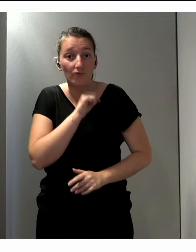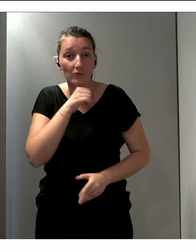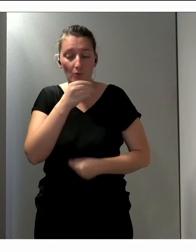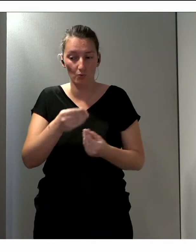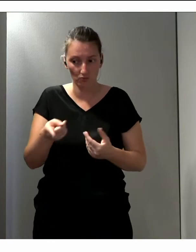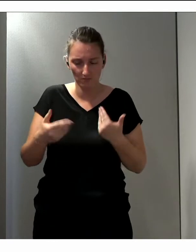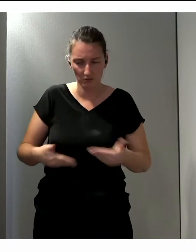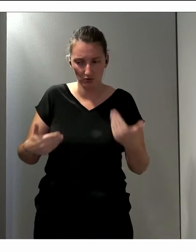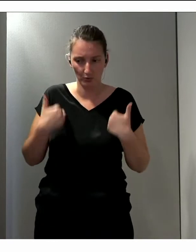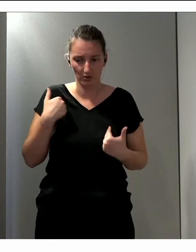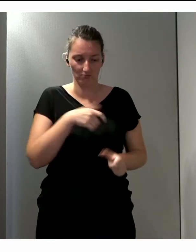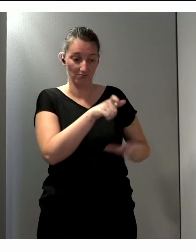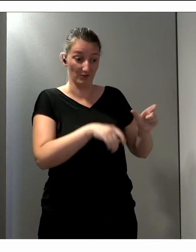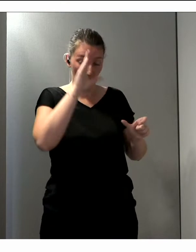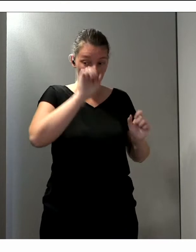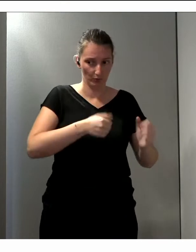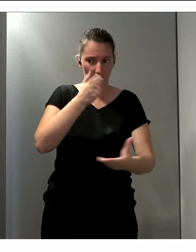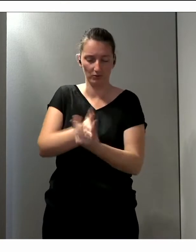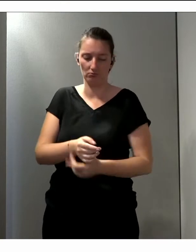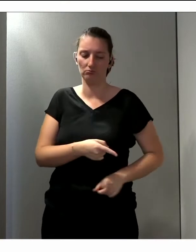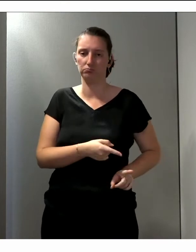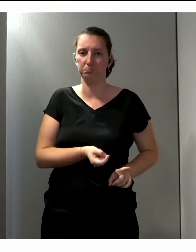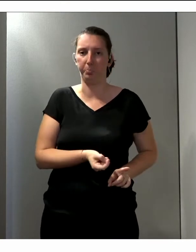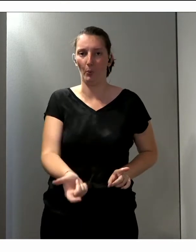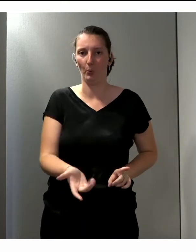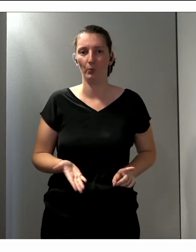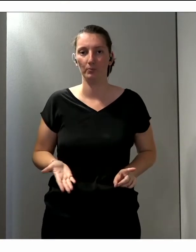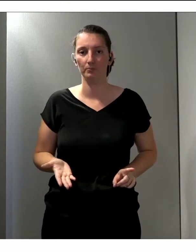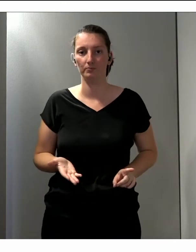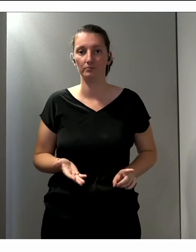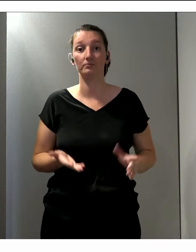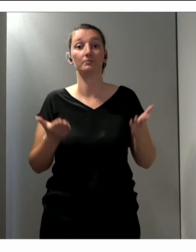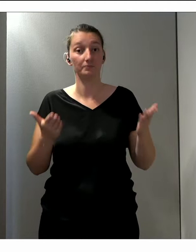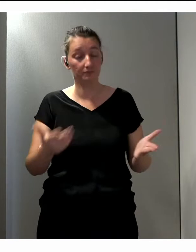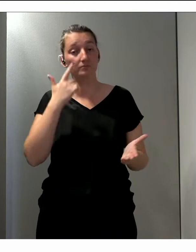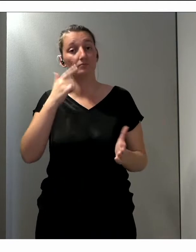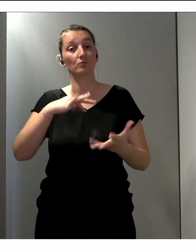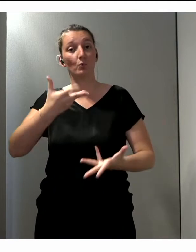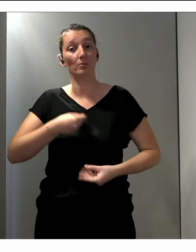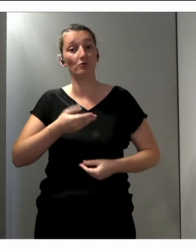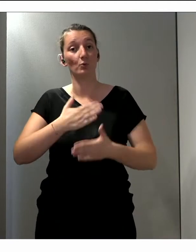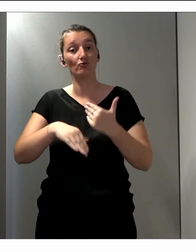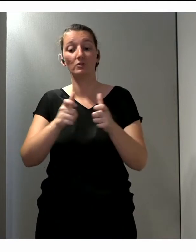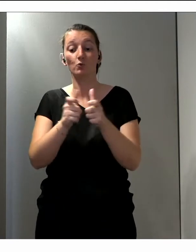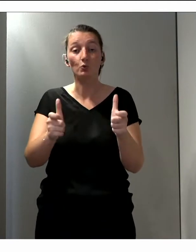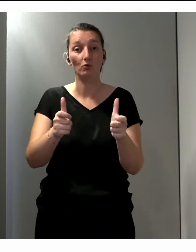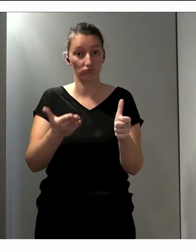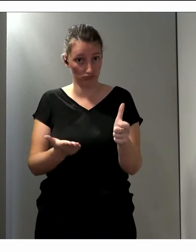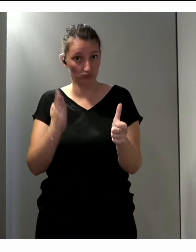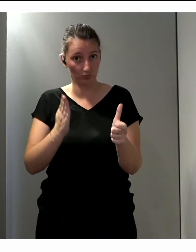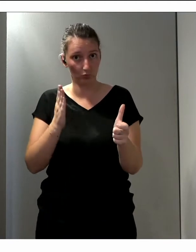handicapées est très insuffisant. L'hébergement dans les structures idoines en sortie de détention, après une longue